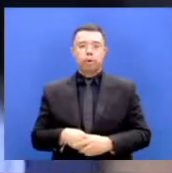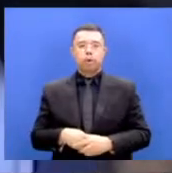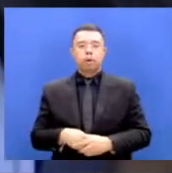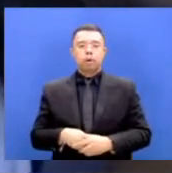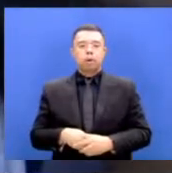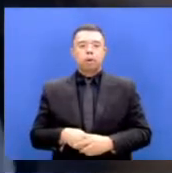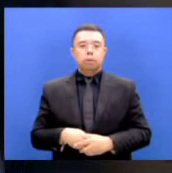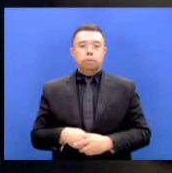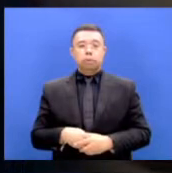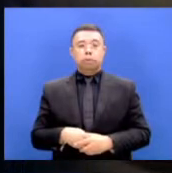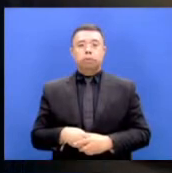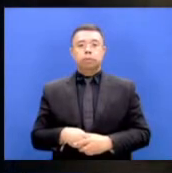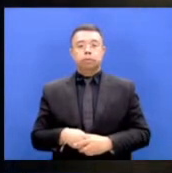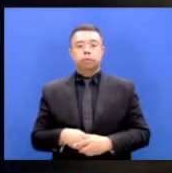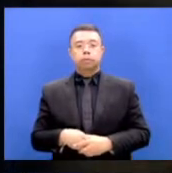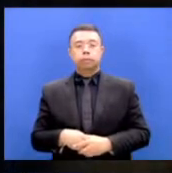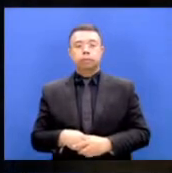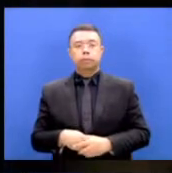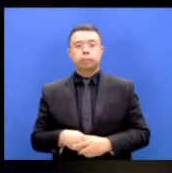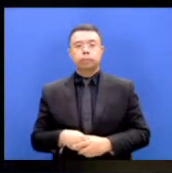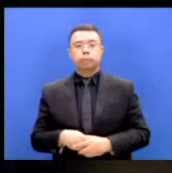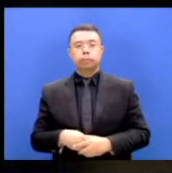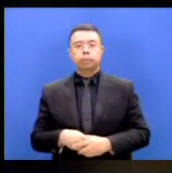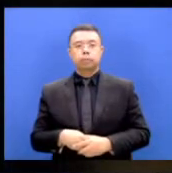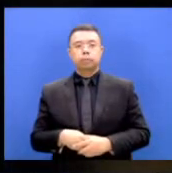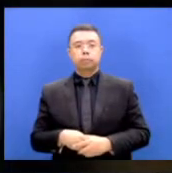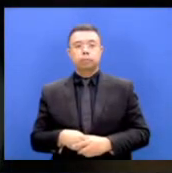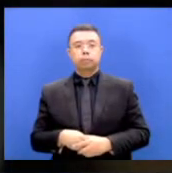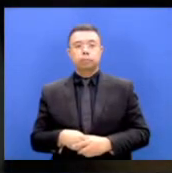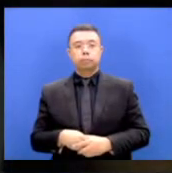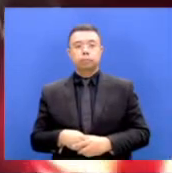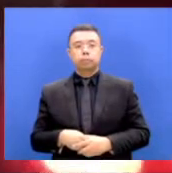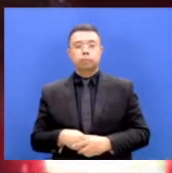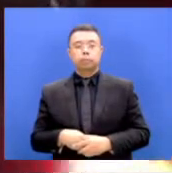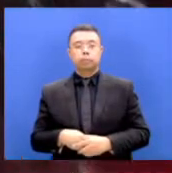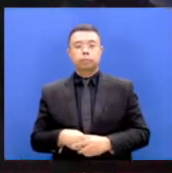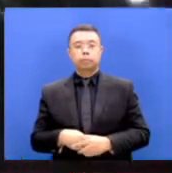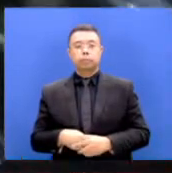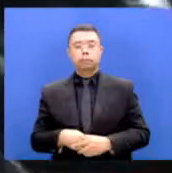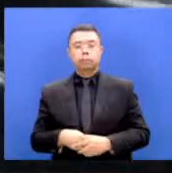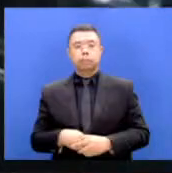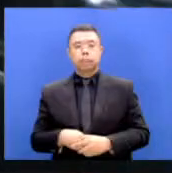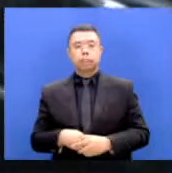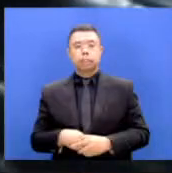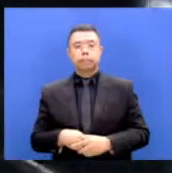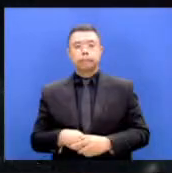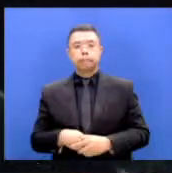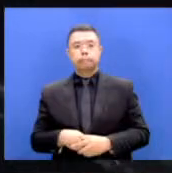tahun nak cabuli tak kena tu. Tak bini yang. Tak tahu bini yang tu. Ha? Terima kasih tu. Ya.